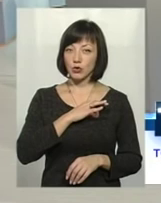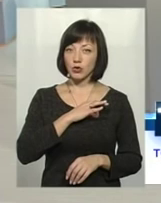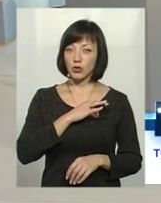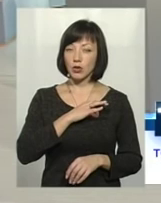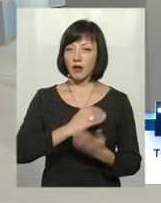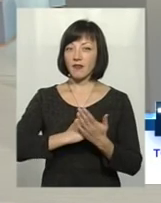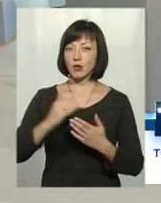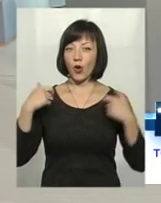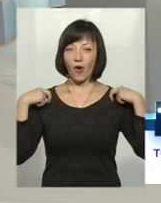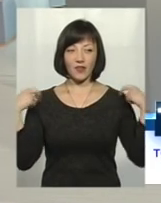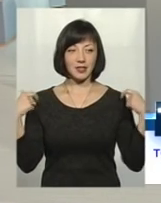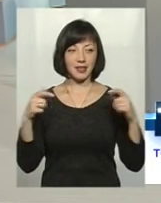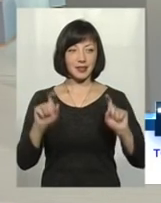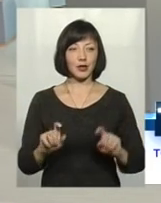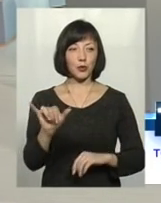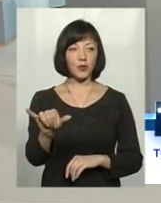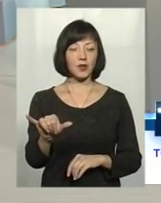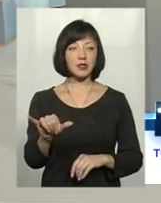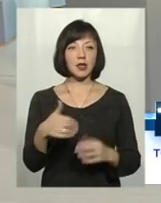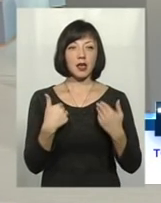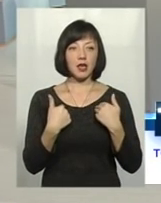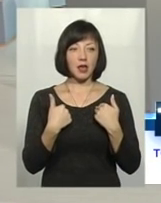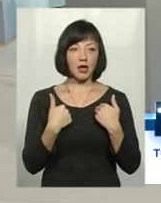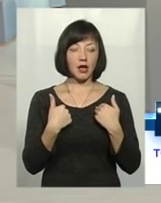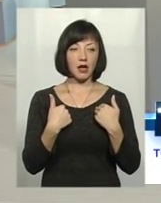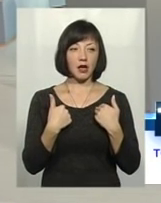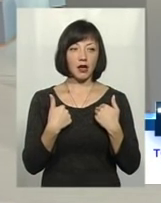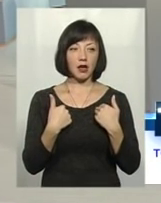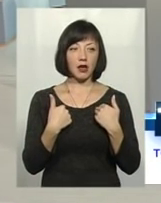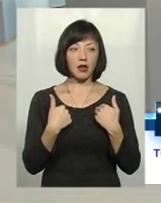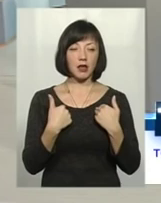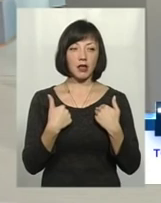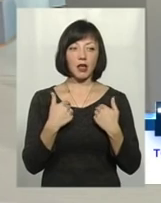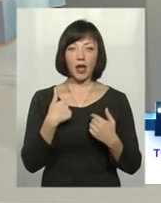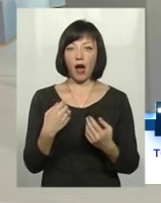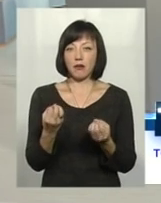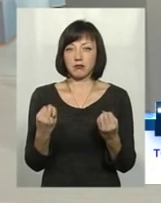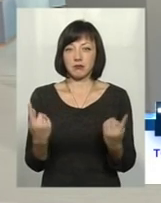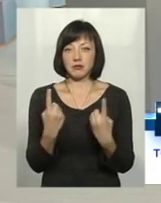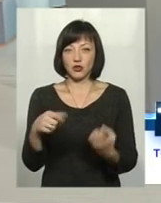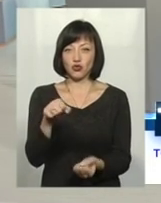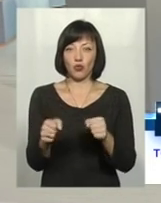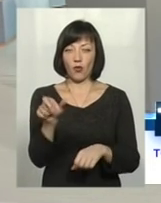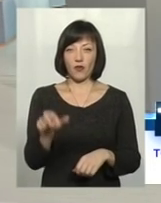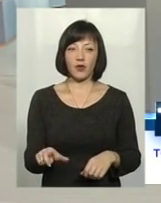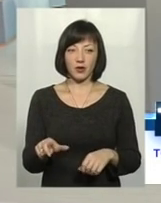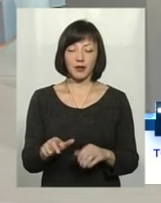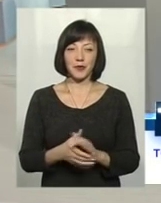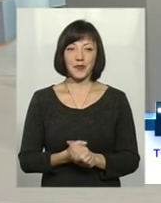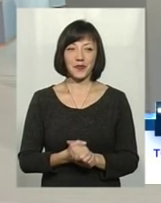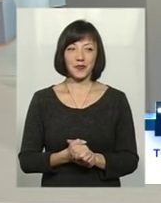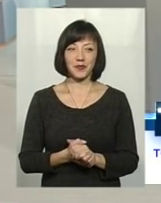високі офіцери сидять у вас. Я Леонід Петрович, мене звати шофер. 60-го